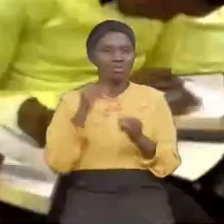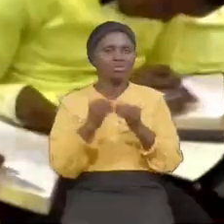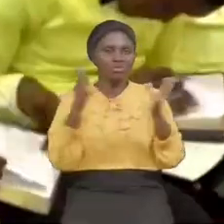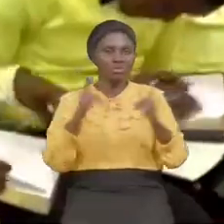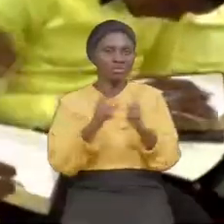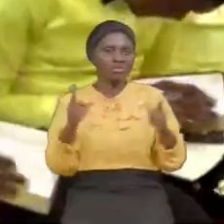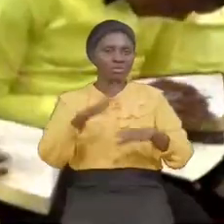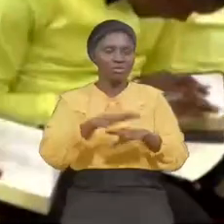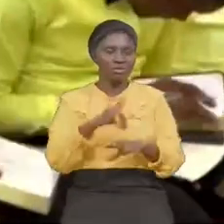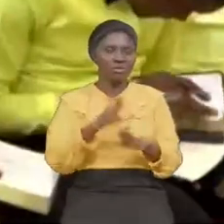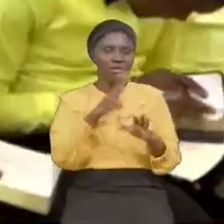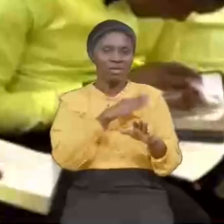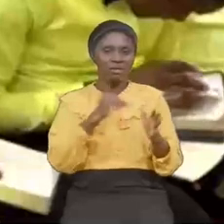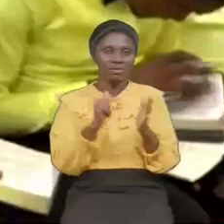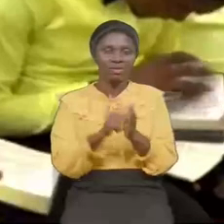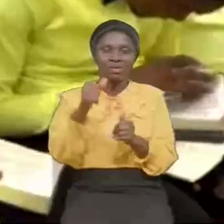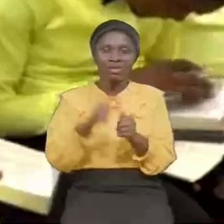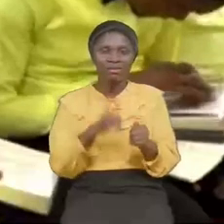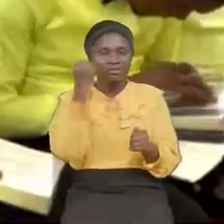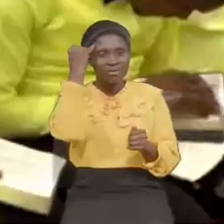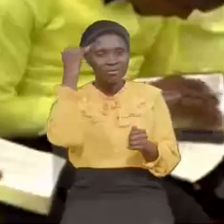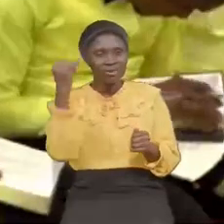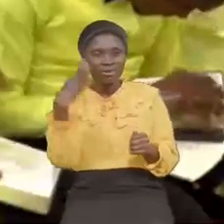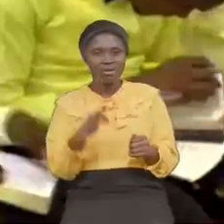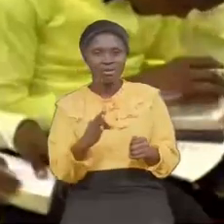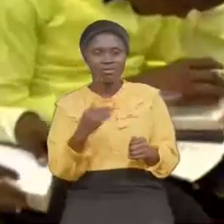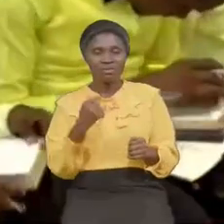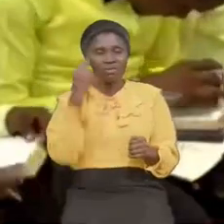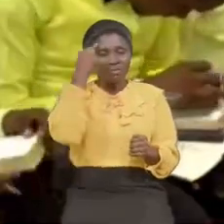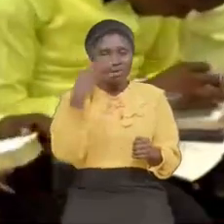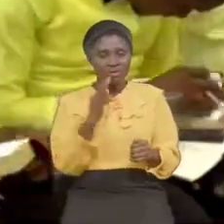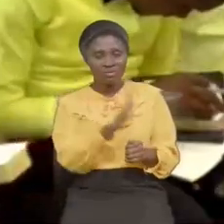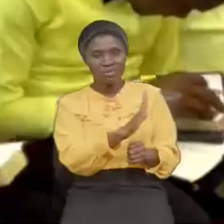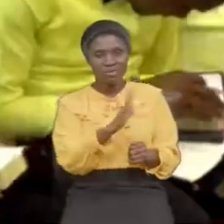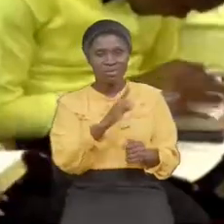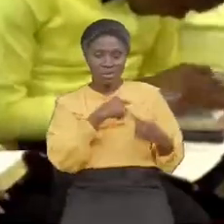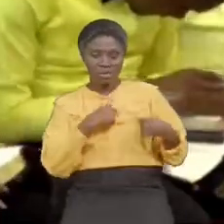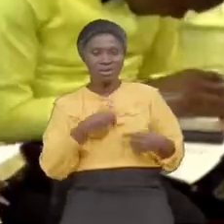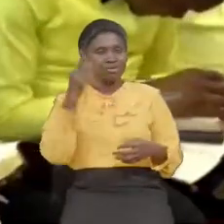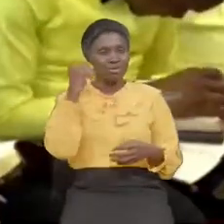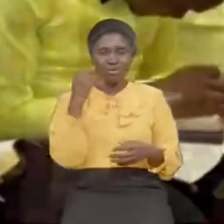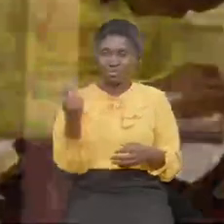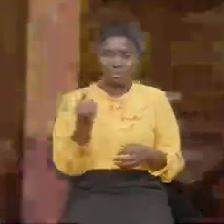cœur se portaient chaque jour uniquement vers le mal.